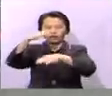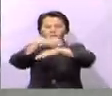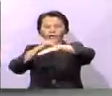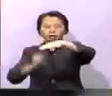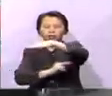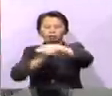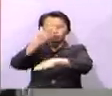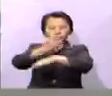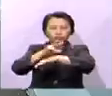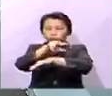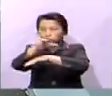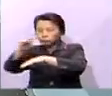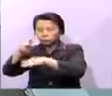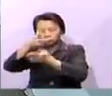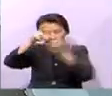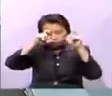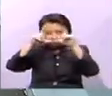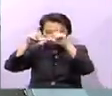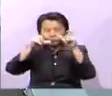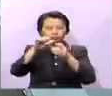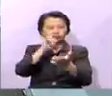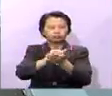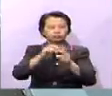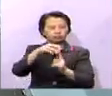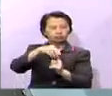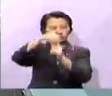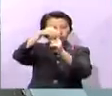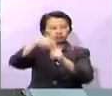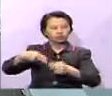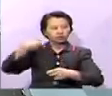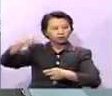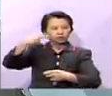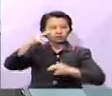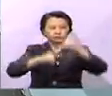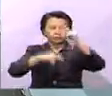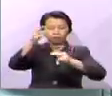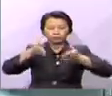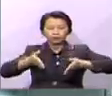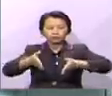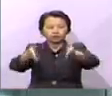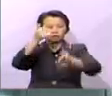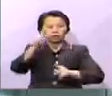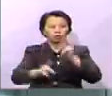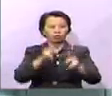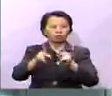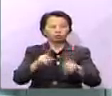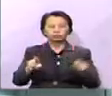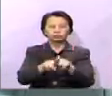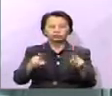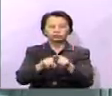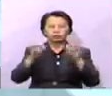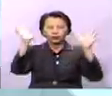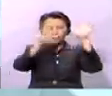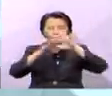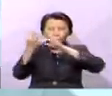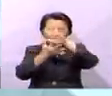jambatan berkenaan. Jalan pintas ini adalah mercu tanda unik dalam sejarah pembinaan jalan raya kerana pengguna seakan-akan membelah